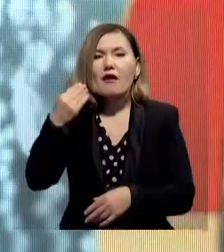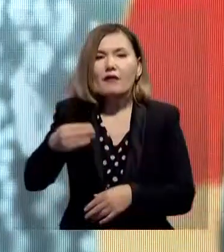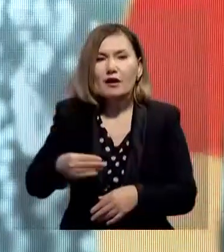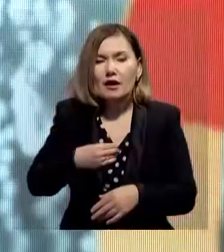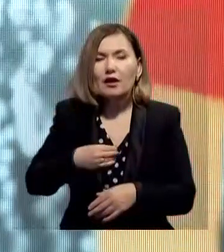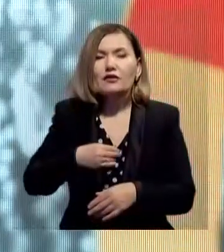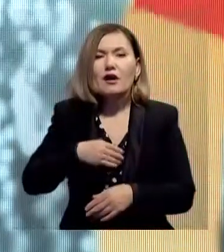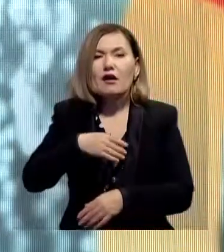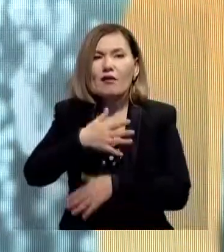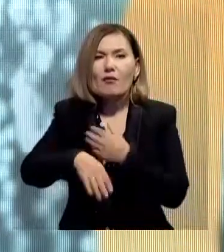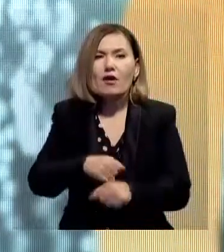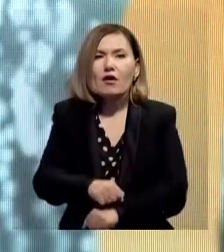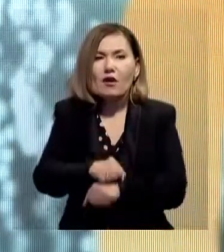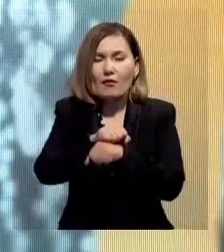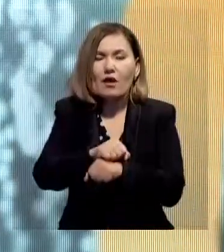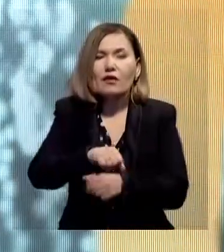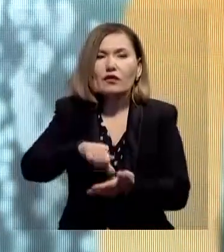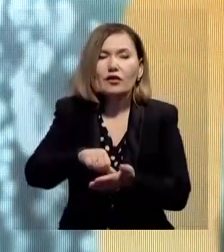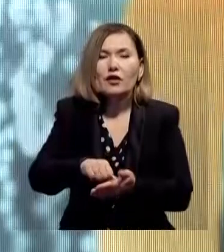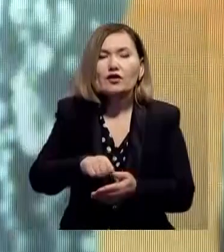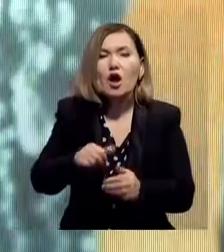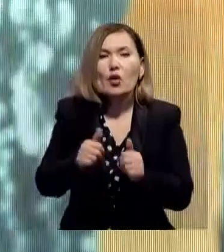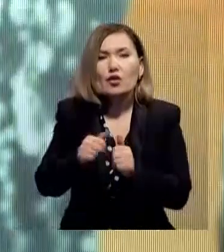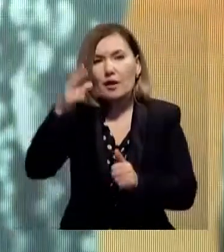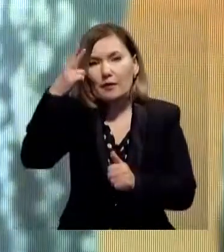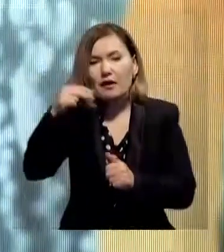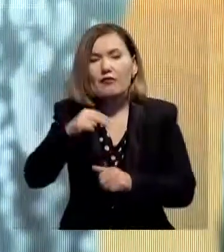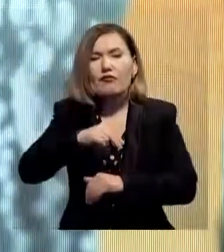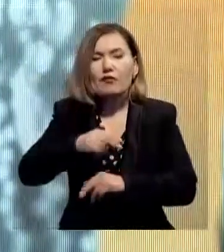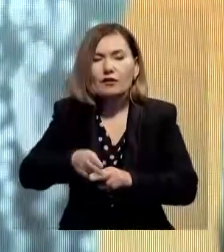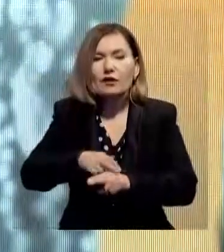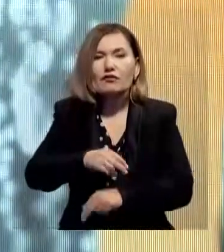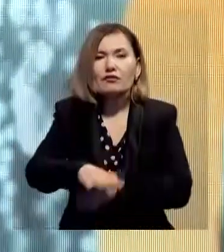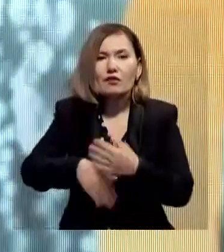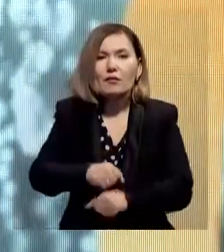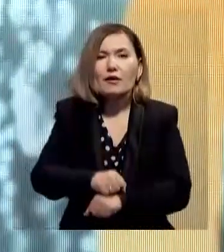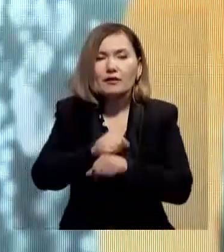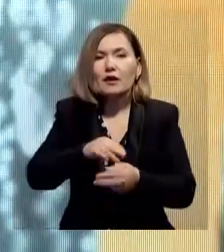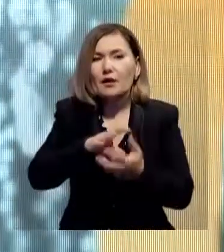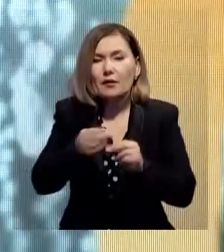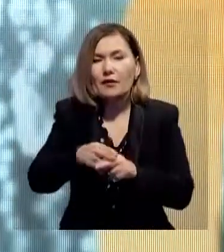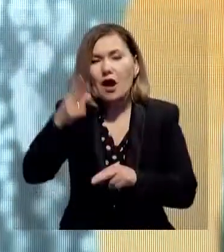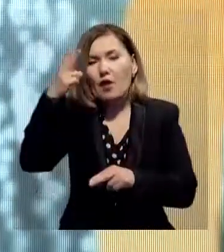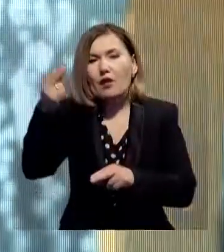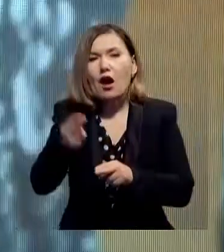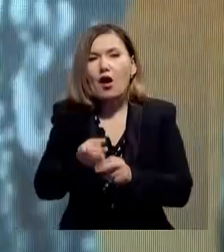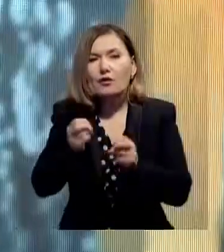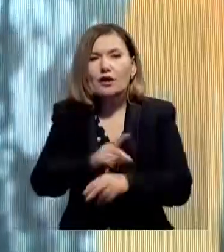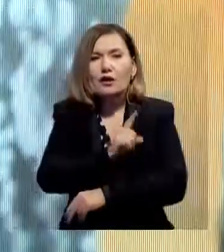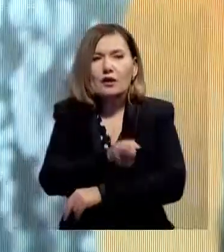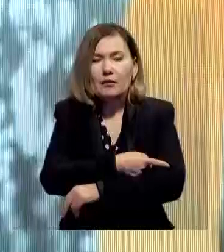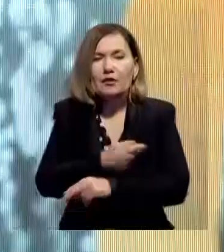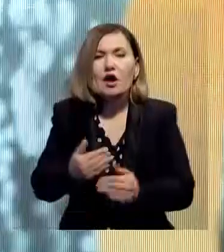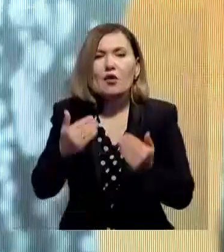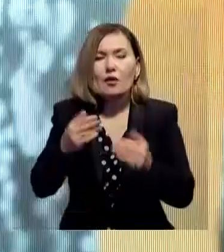Франциядағы бүліктен кейін көршілес Бельгияда тәртіпсіздіктер басталды. Еуропалық басылымдардың хабарлауынша, Брюссельде қауіпсіздік күшейтілген.